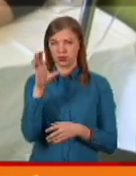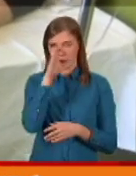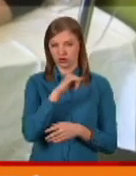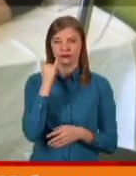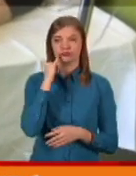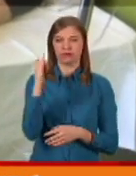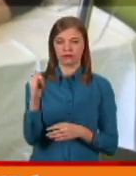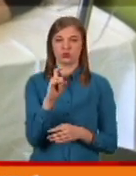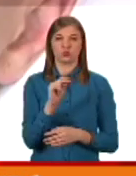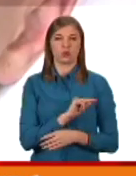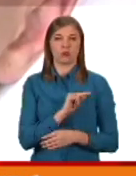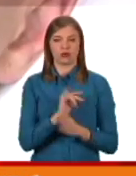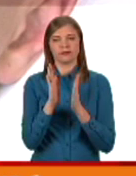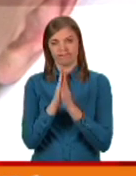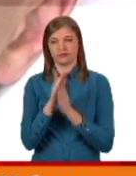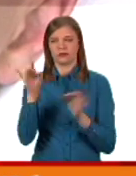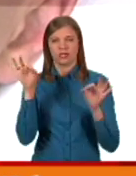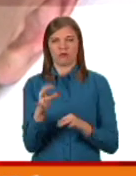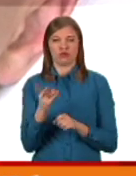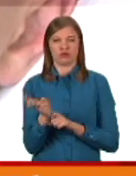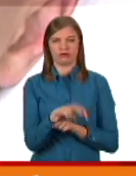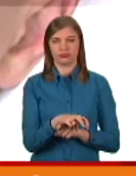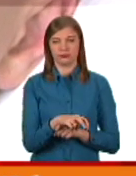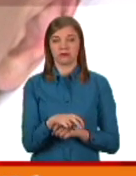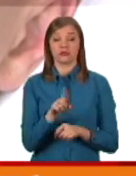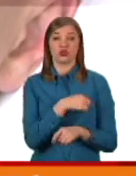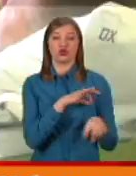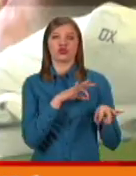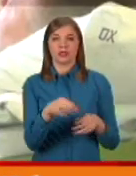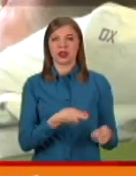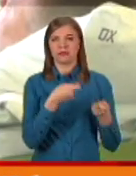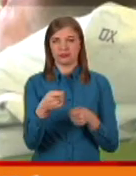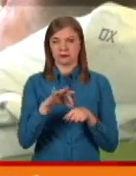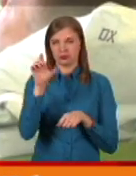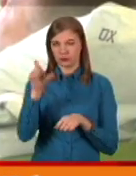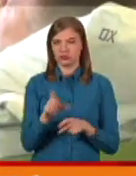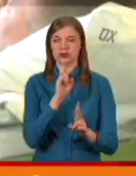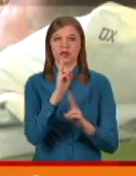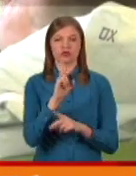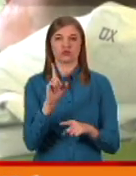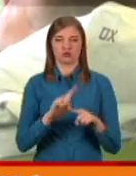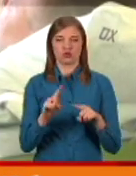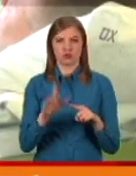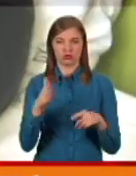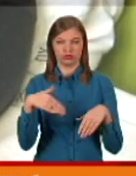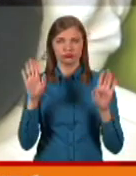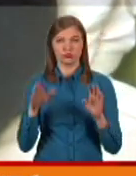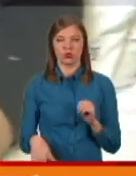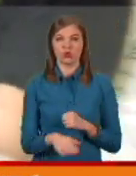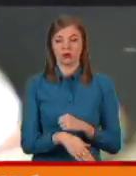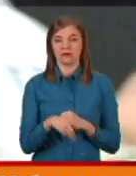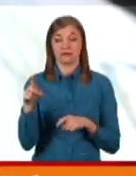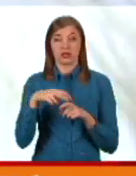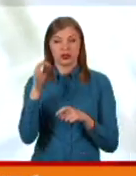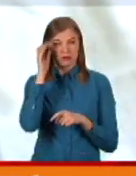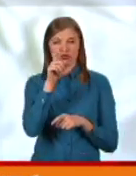йому зателефонували з роботи і попросили терміново приїхати. Швидка доправила пацієнта, який скаржився, що відмовляють ноги. Лікар